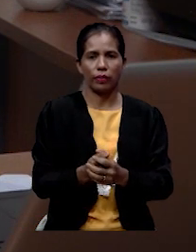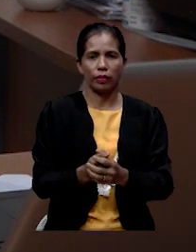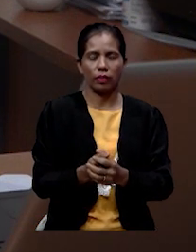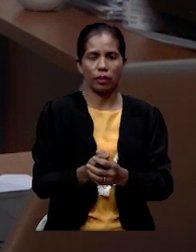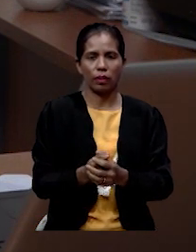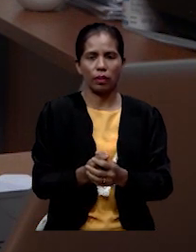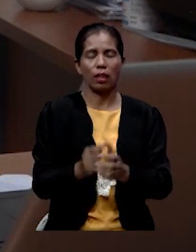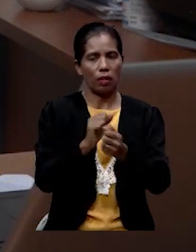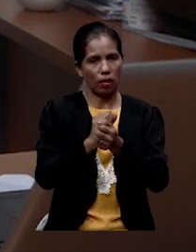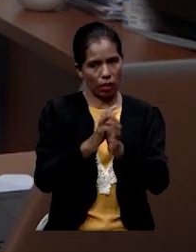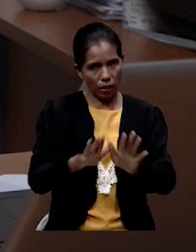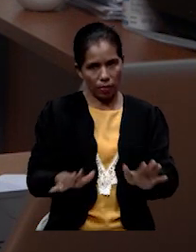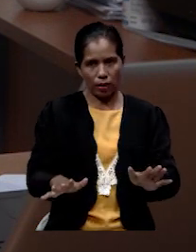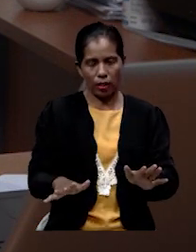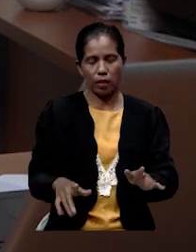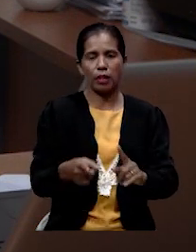te contacto o